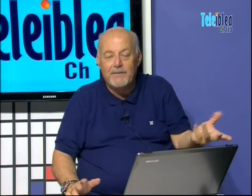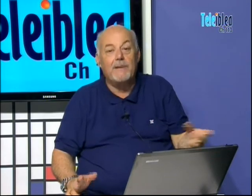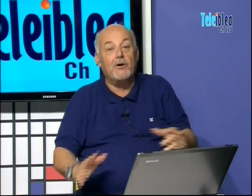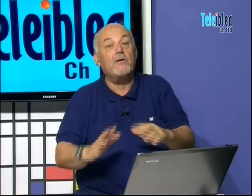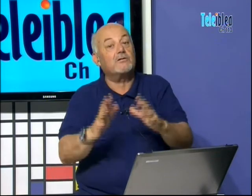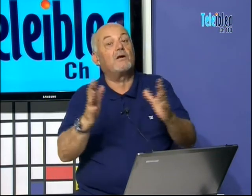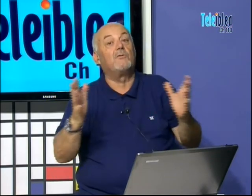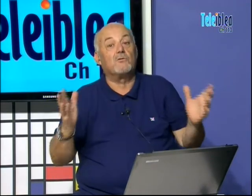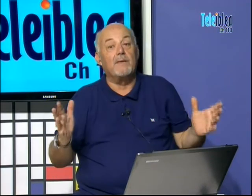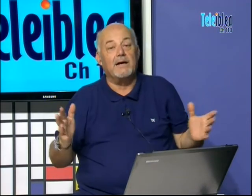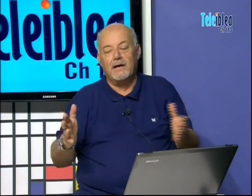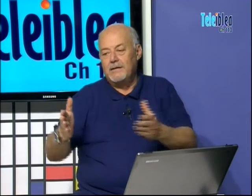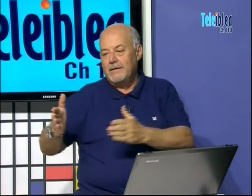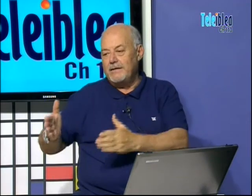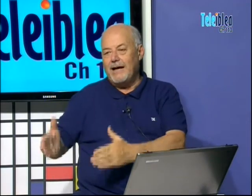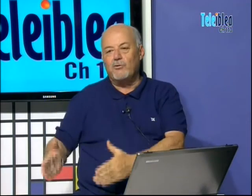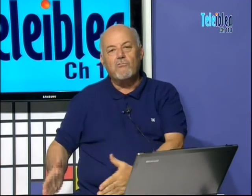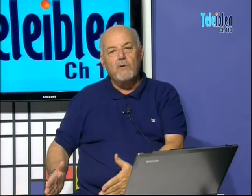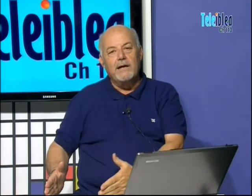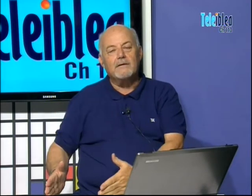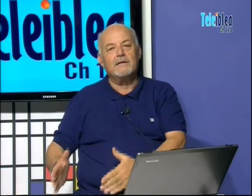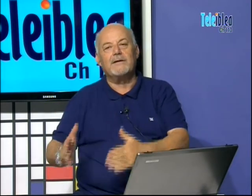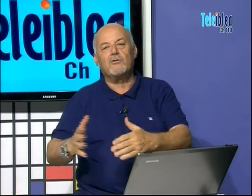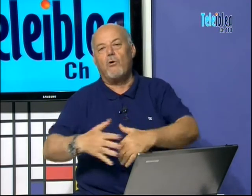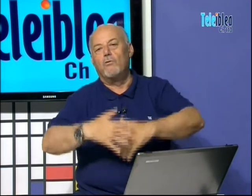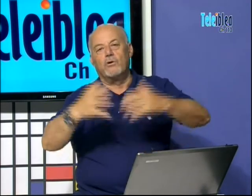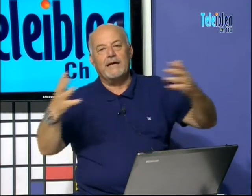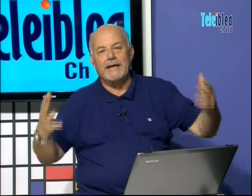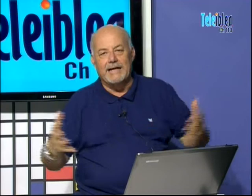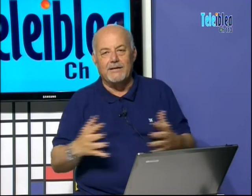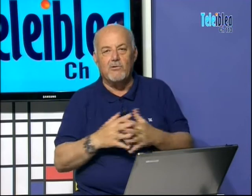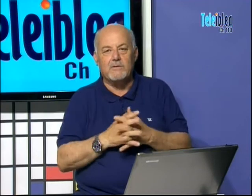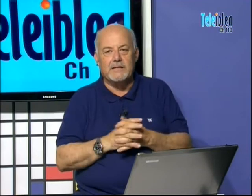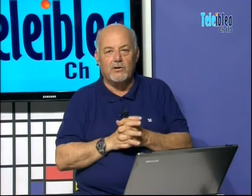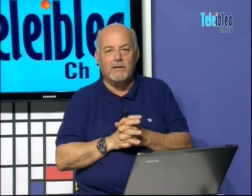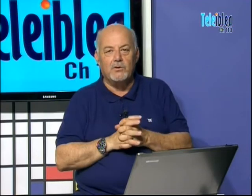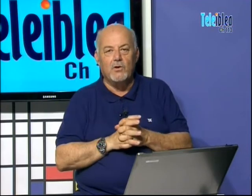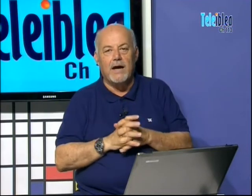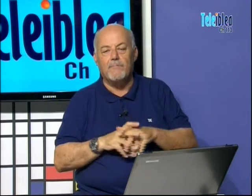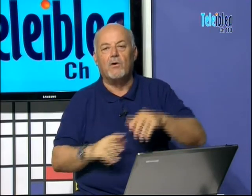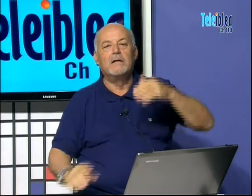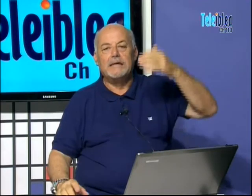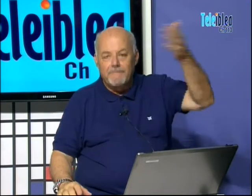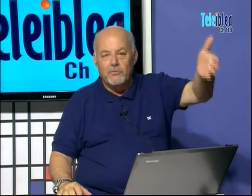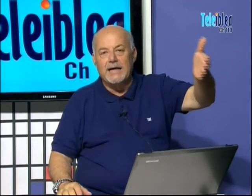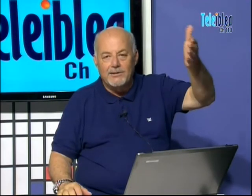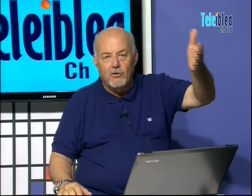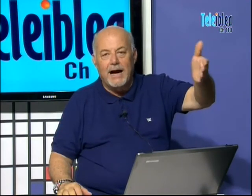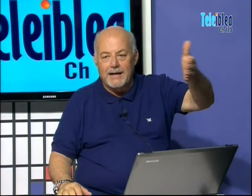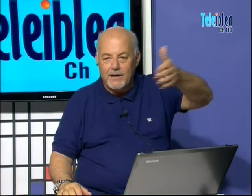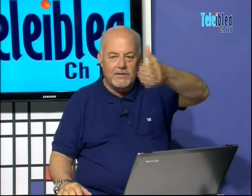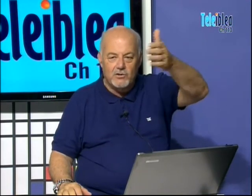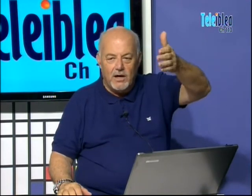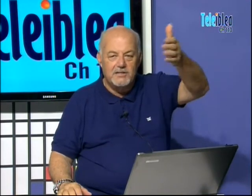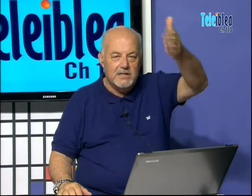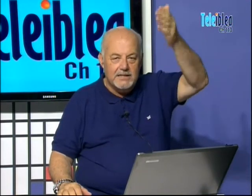vorrei capire, però è una storia molto bella. Nato qui, diventò uno dei grandi conquistatori del mondo arabo, fondando